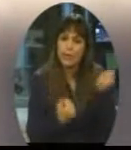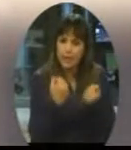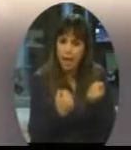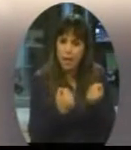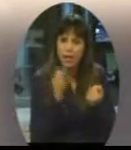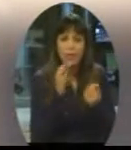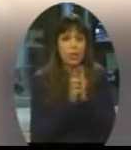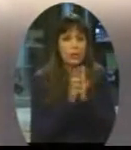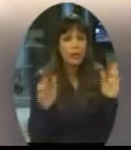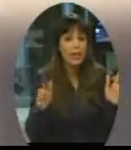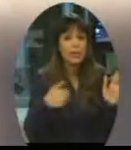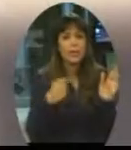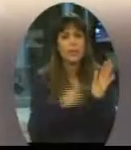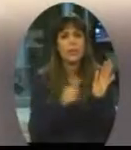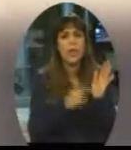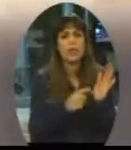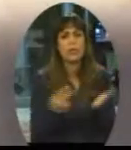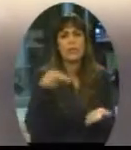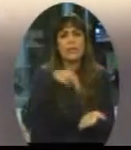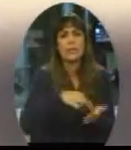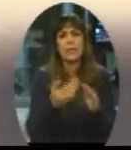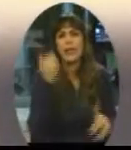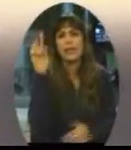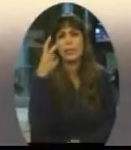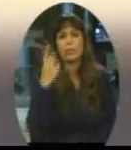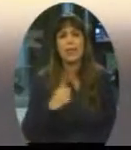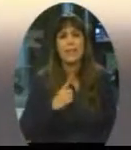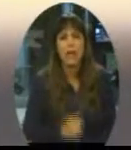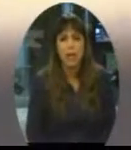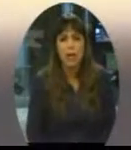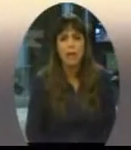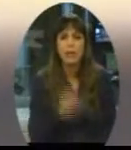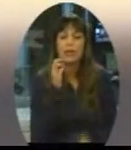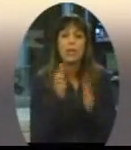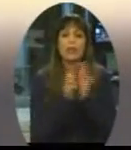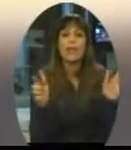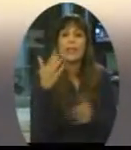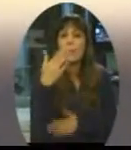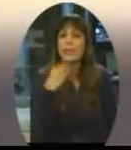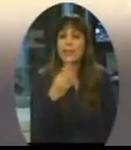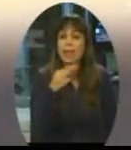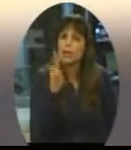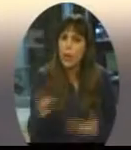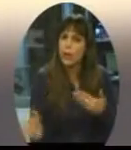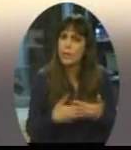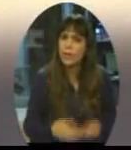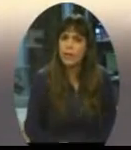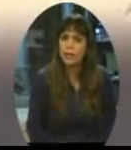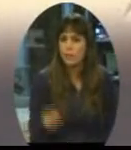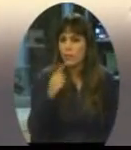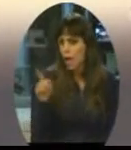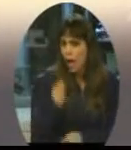אני נדרש להתייצב לקראת גיוסי לצה"ל. גיל 17 במדינת ישראל אני יכול לגשת ולהתחתן. לא, לא, אל תעשה את זה